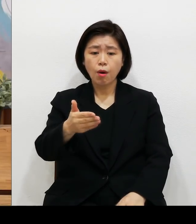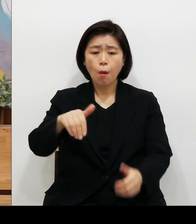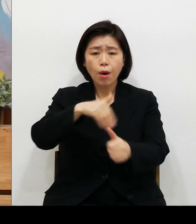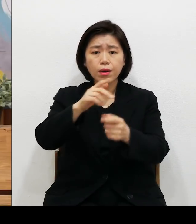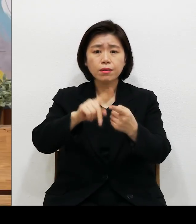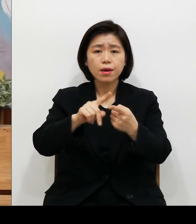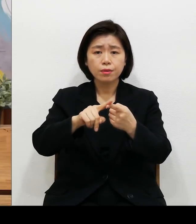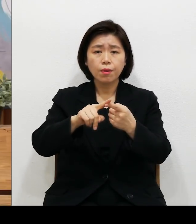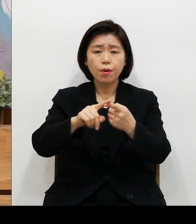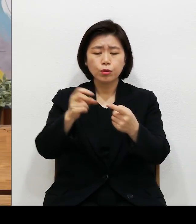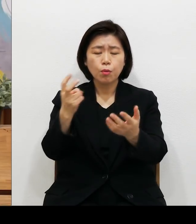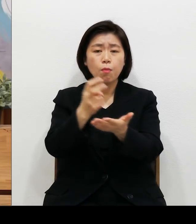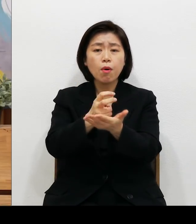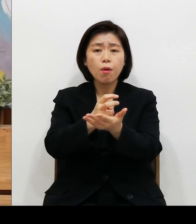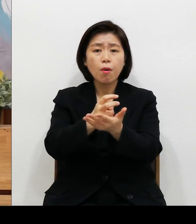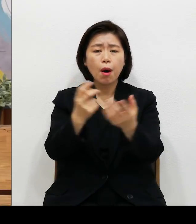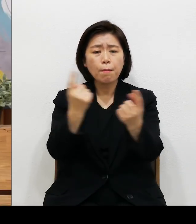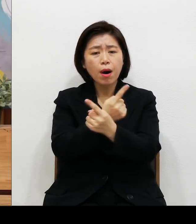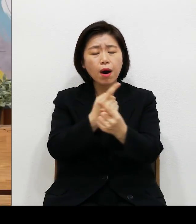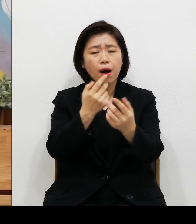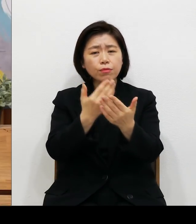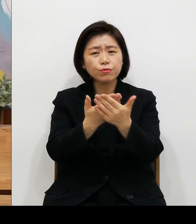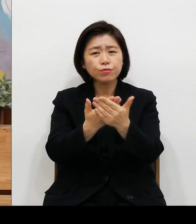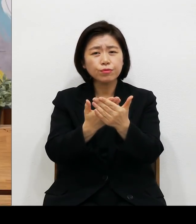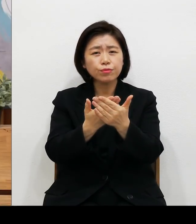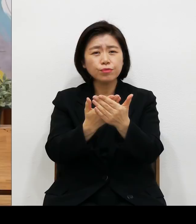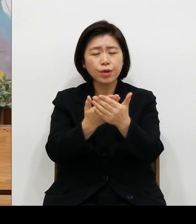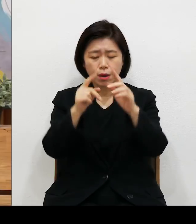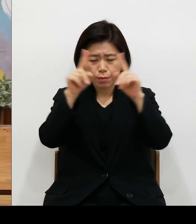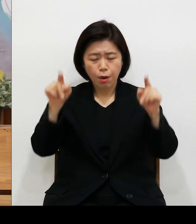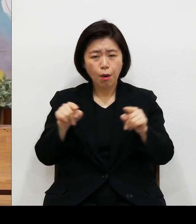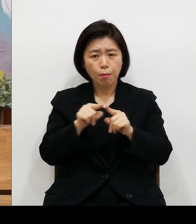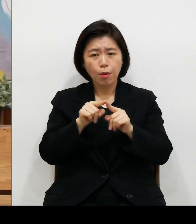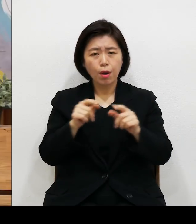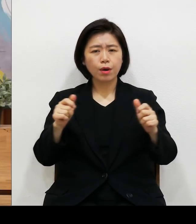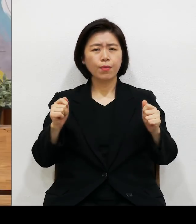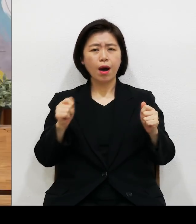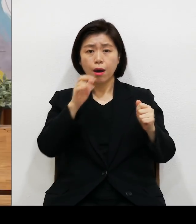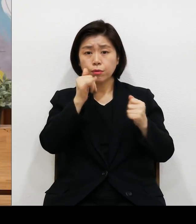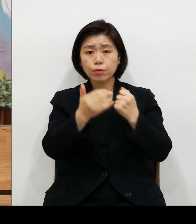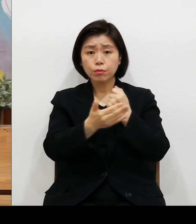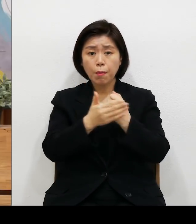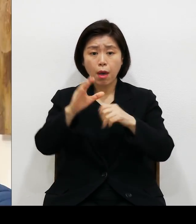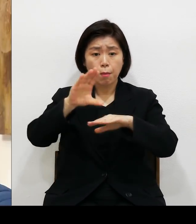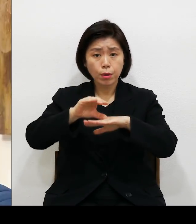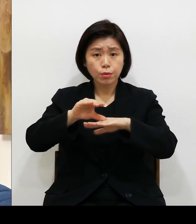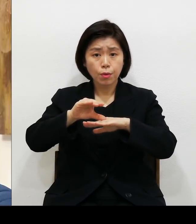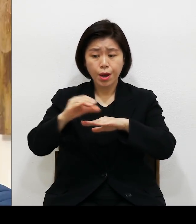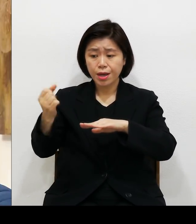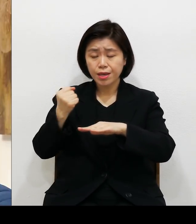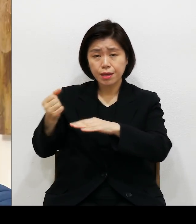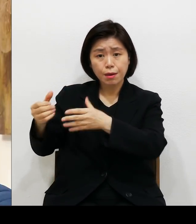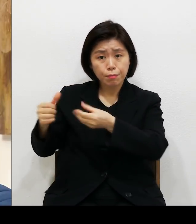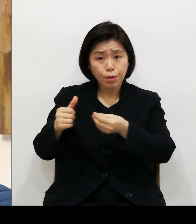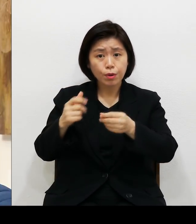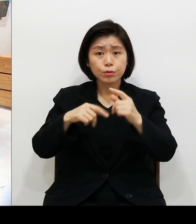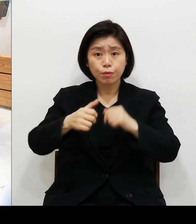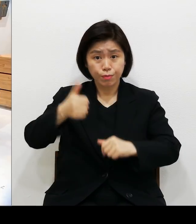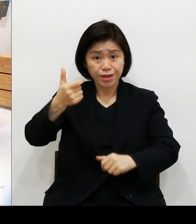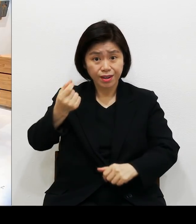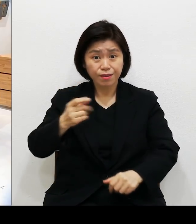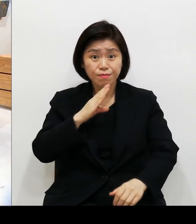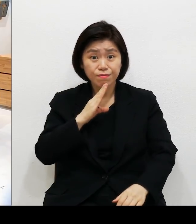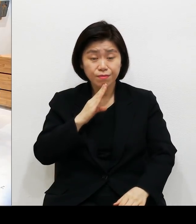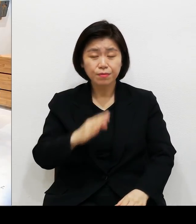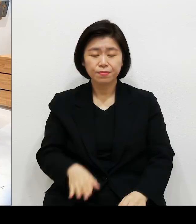바뀌게 해달라고 네. 세상에 외치는 거라면 더 많은 사람이 이런 이슈에 대해서 관심을 갖는 게 사실 필요하잖아요. 그렇죠. 근데 이렇게 이제 아마 설득을 이렇게 하신